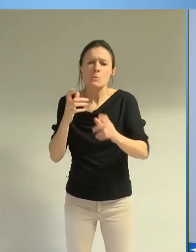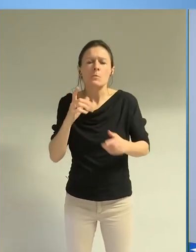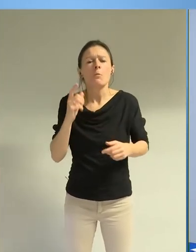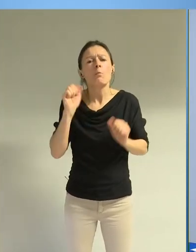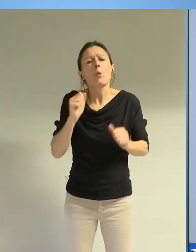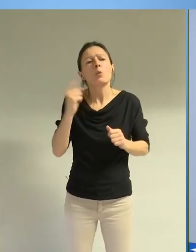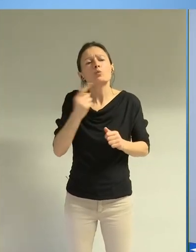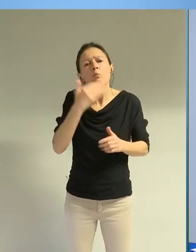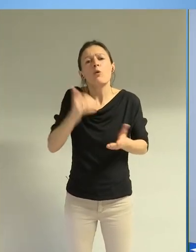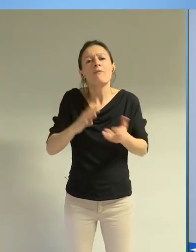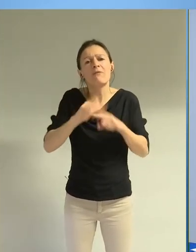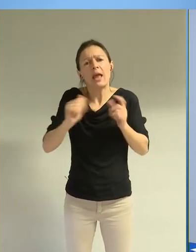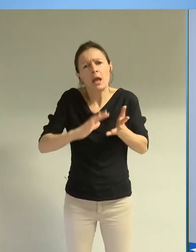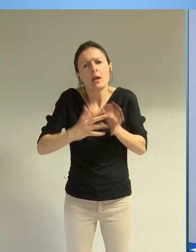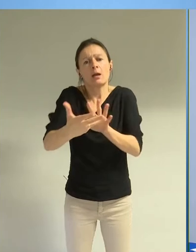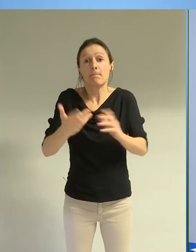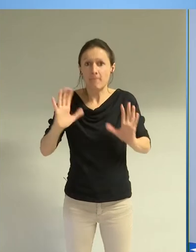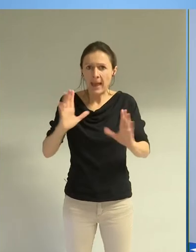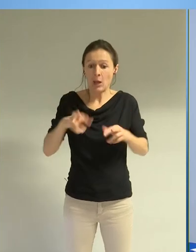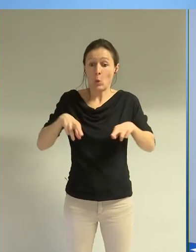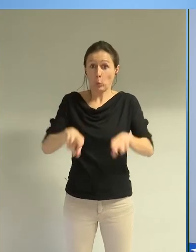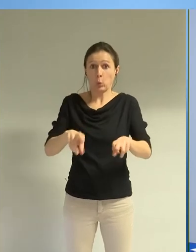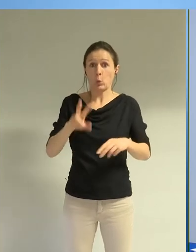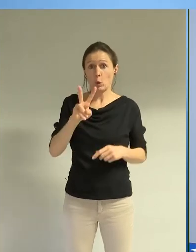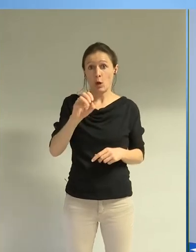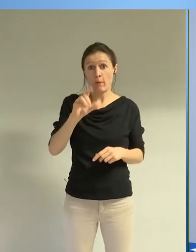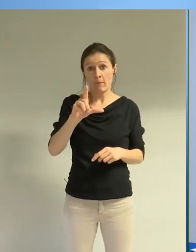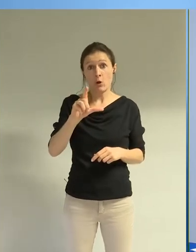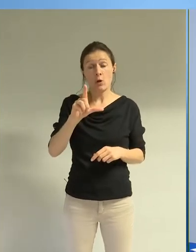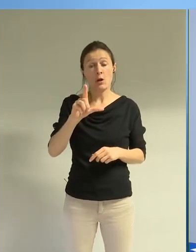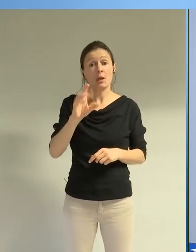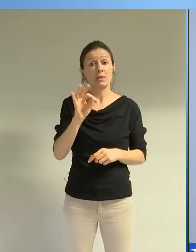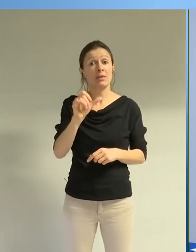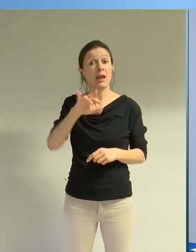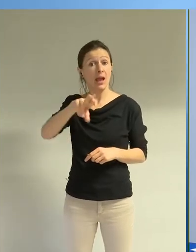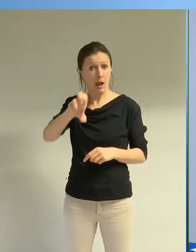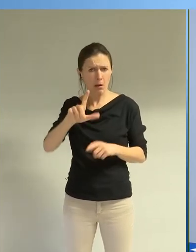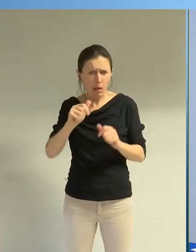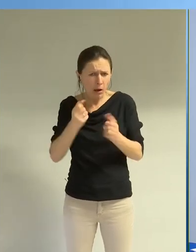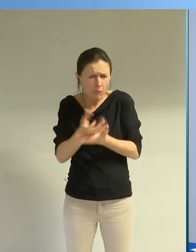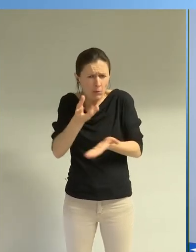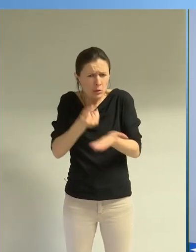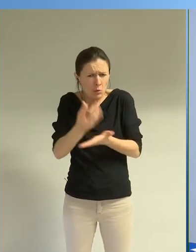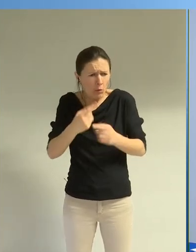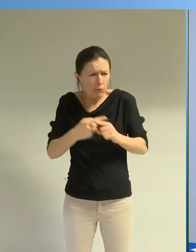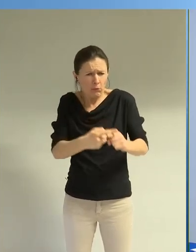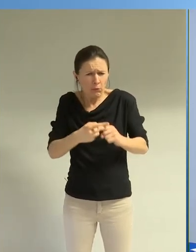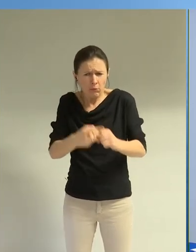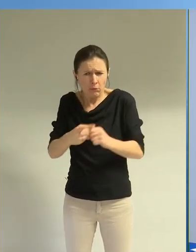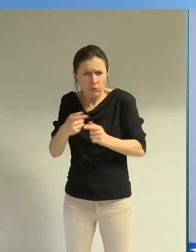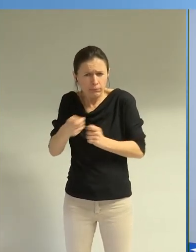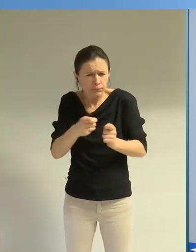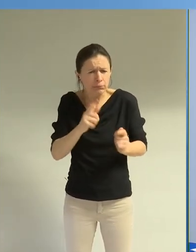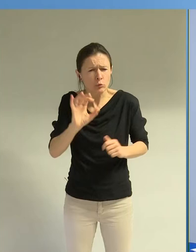un vrai travail de partage d'informations même si ça n'enlève pas la lourdeur des travaux concernant le cours